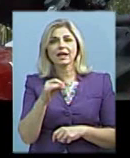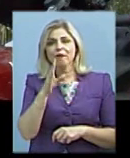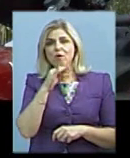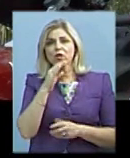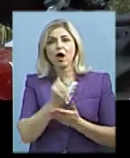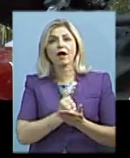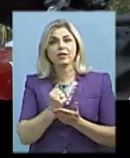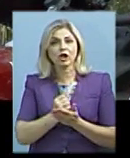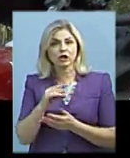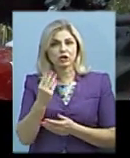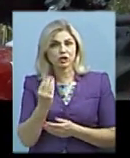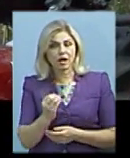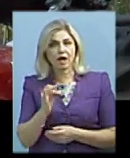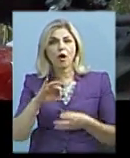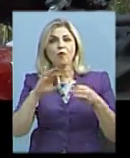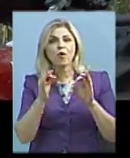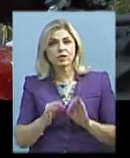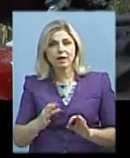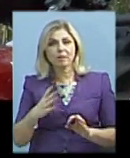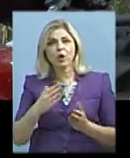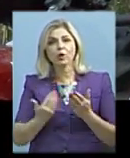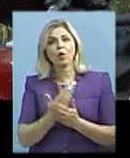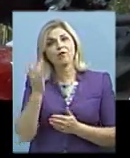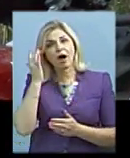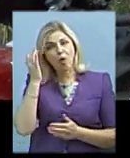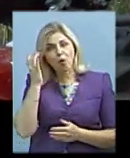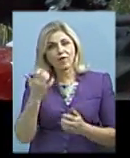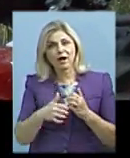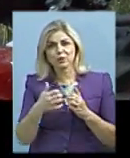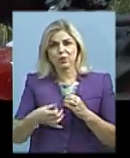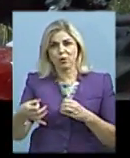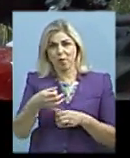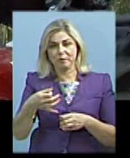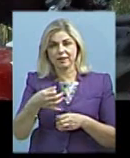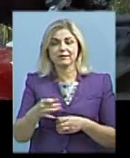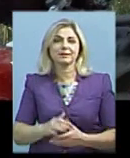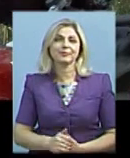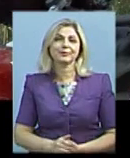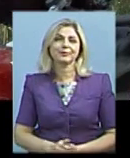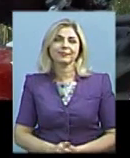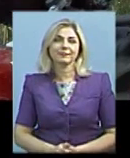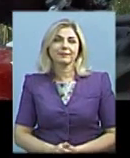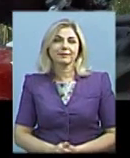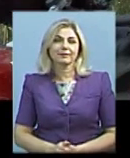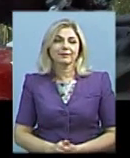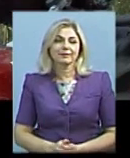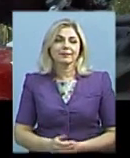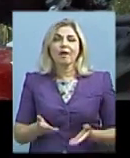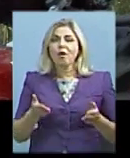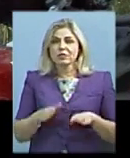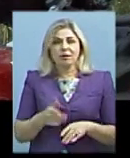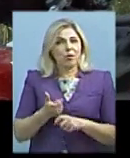Потім восени відвідали Нову Каховку Херсонську область. Тобто і були, залишились